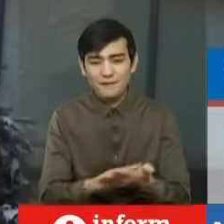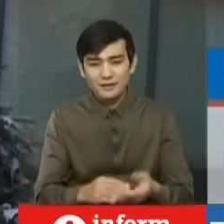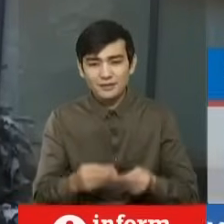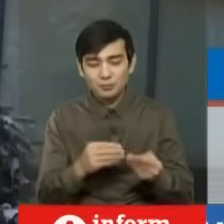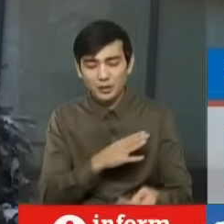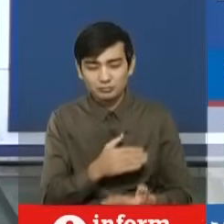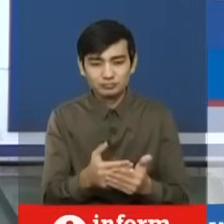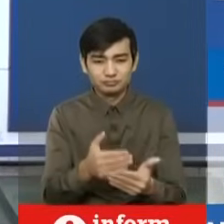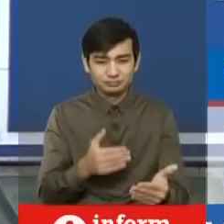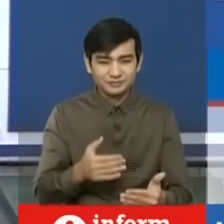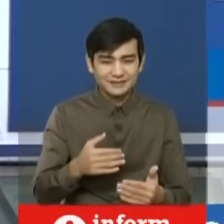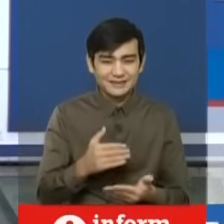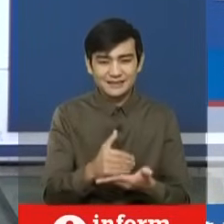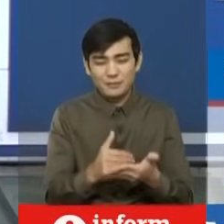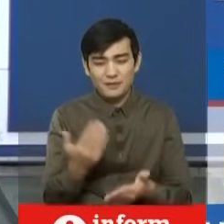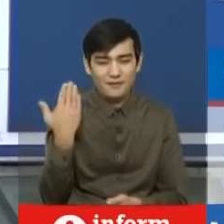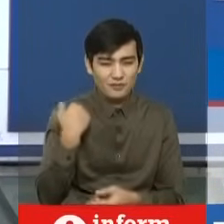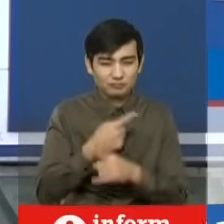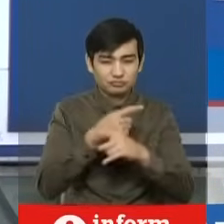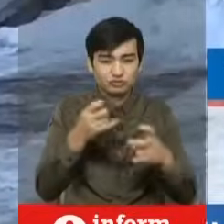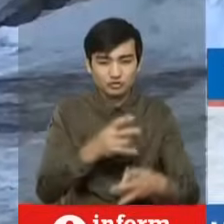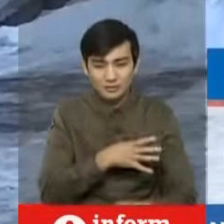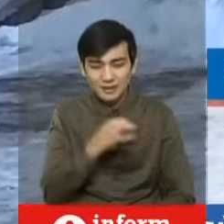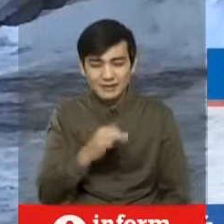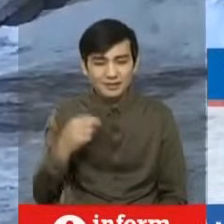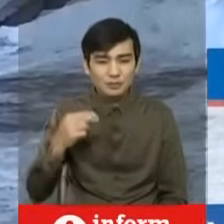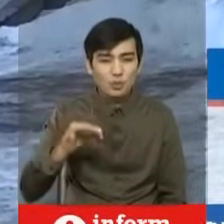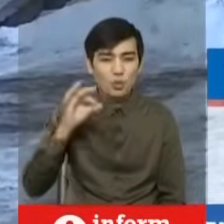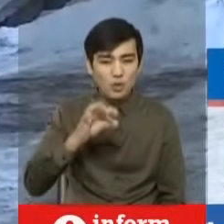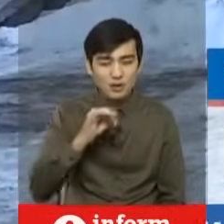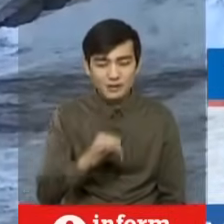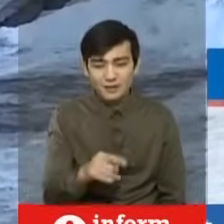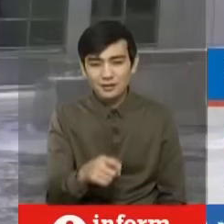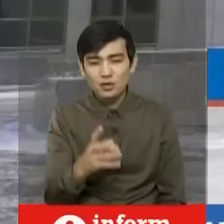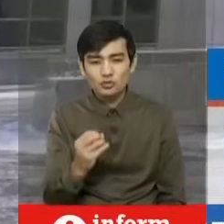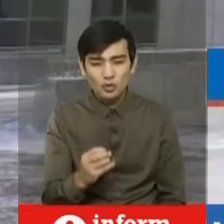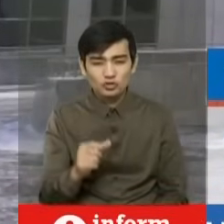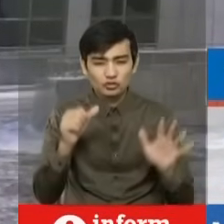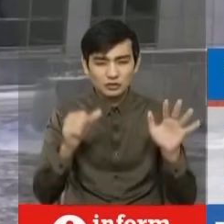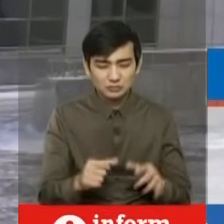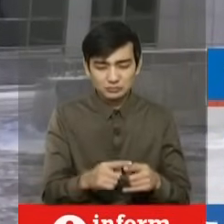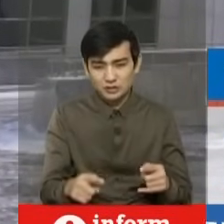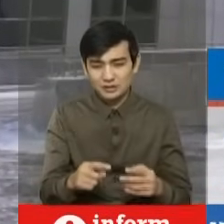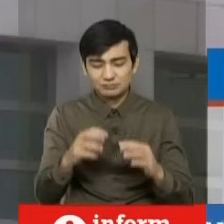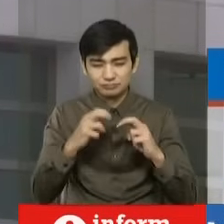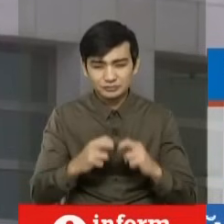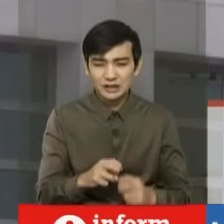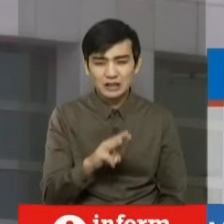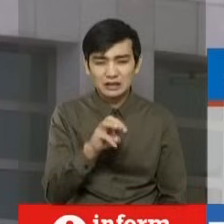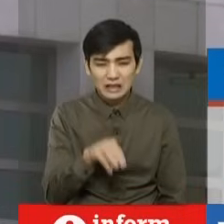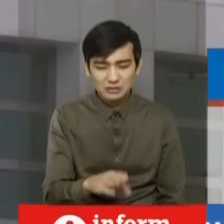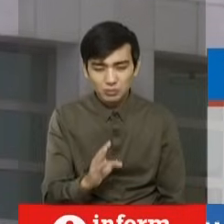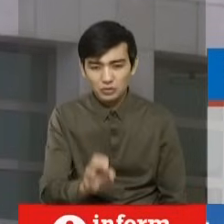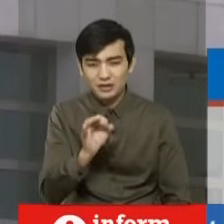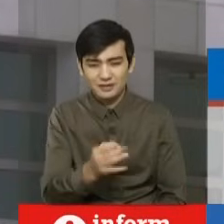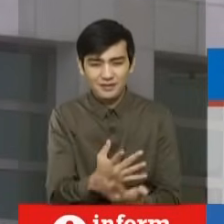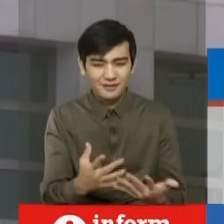прежде чем запускать систему раннего оповещения о землетрясениях они ещё полгода будут её тестировать тем временем негодуют